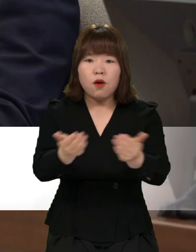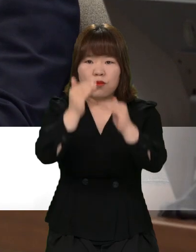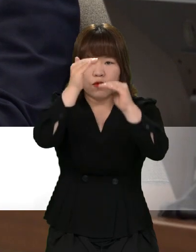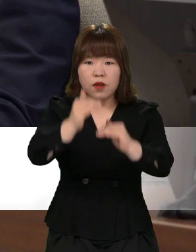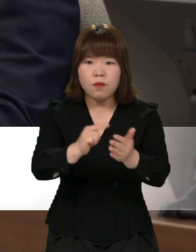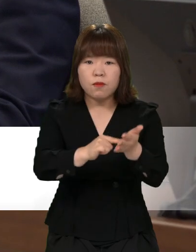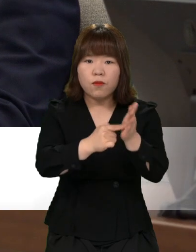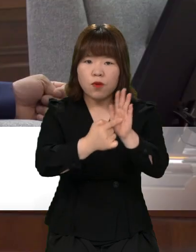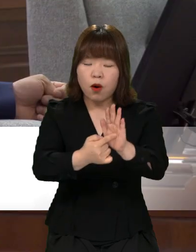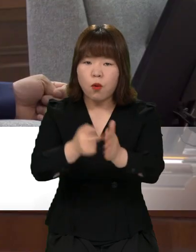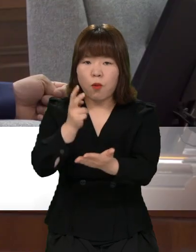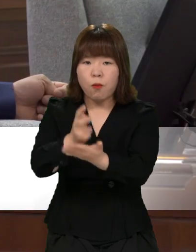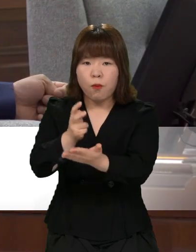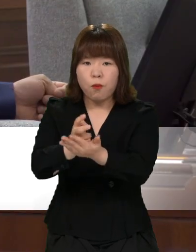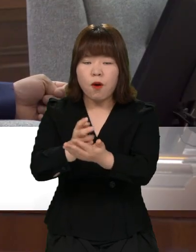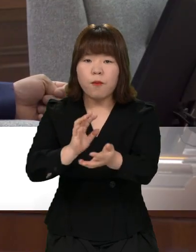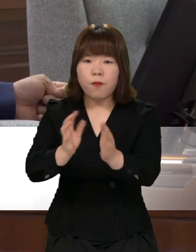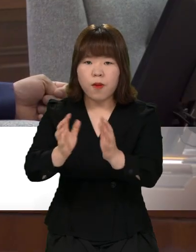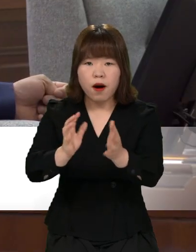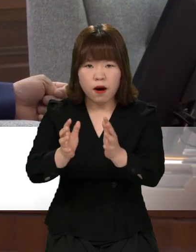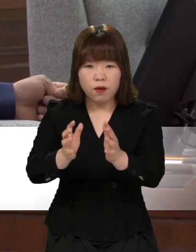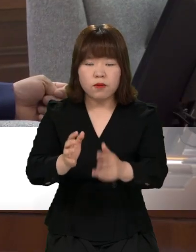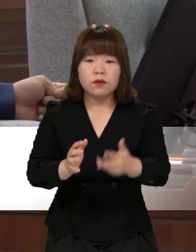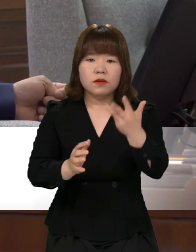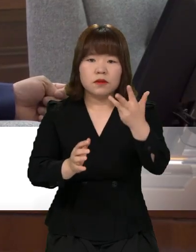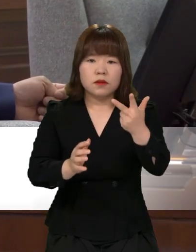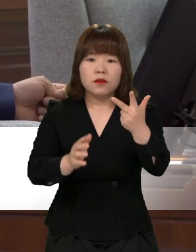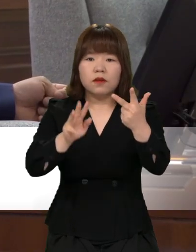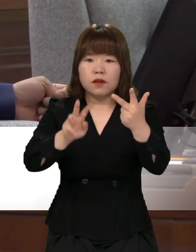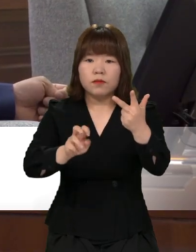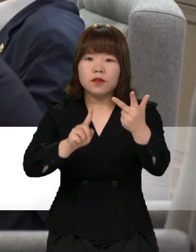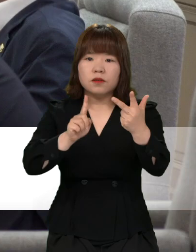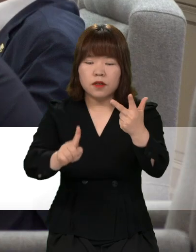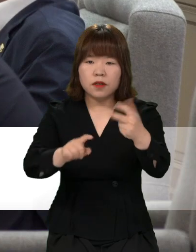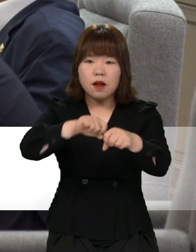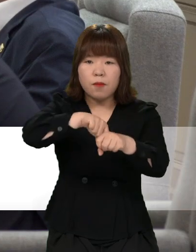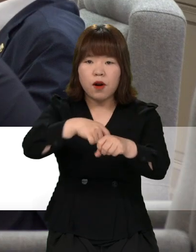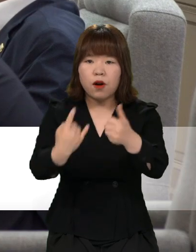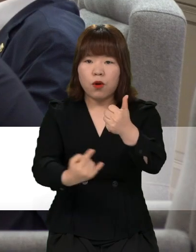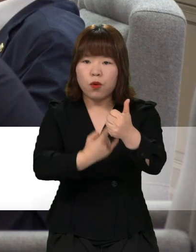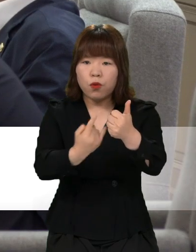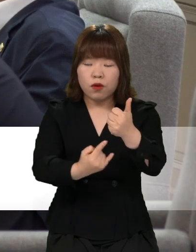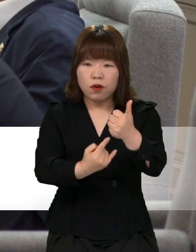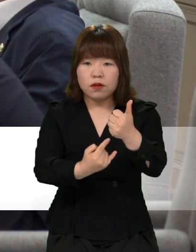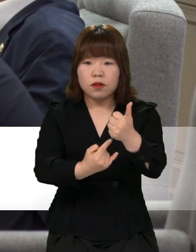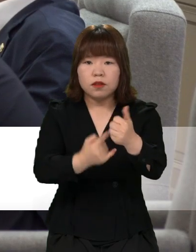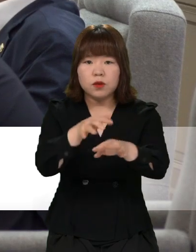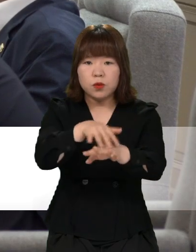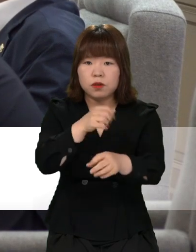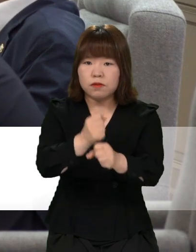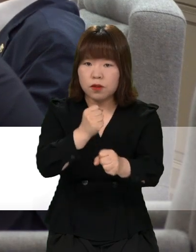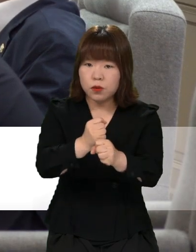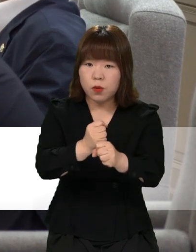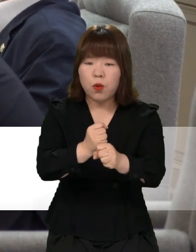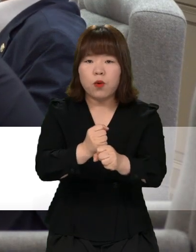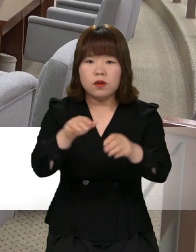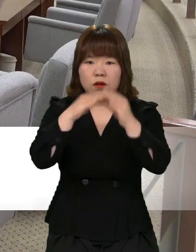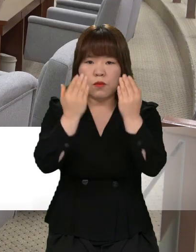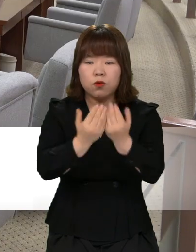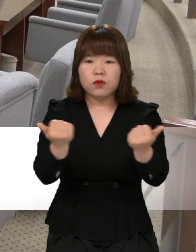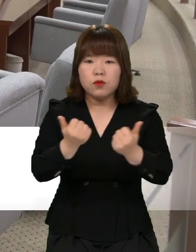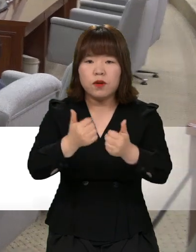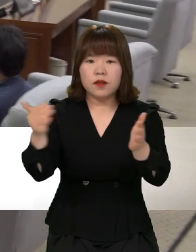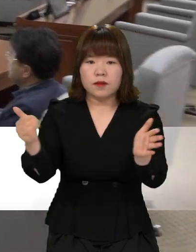업무보고 청취와 조례안 등 심사를 하고 31일 윤리 특별 위원회 구성과 기타 안건 의결을